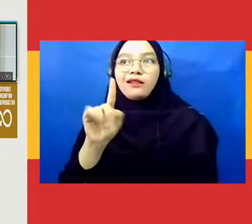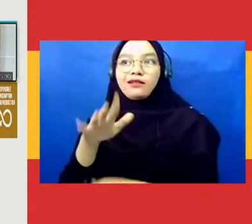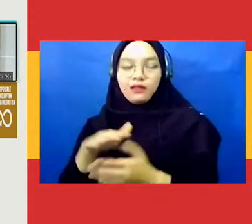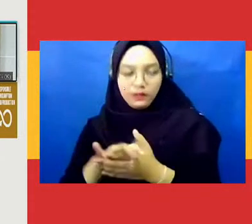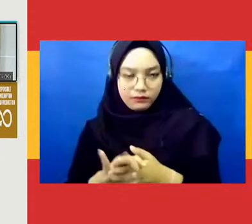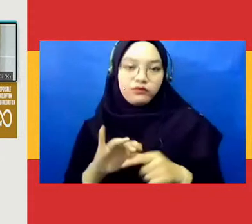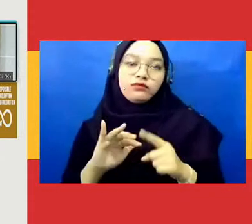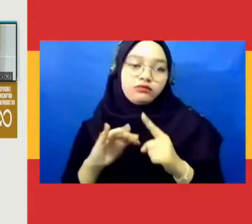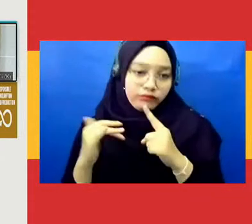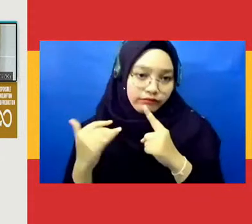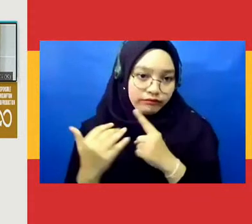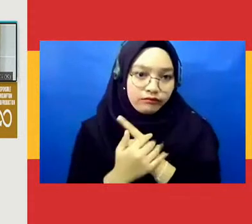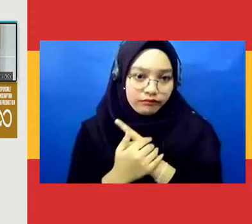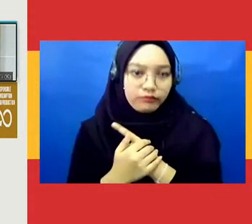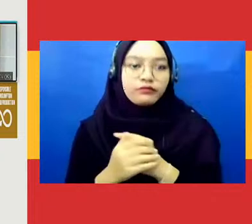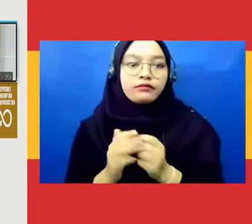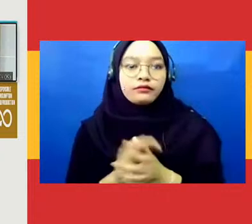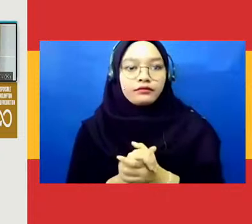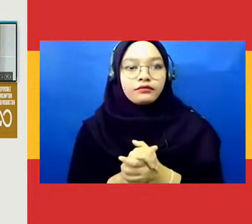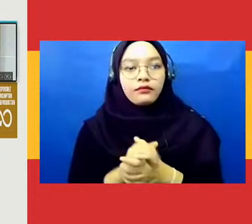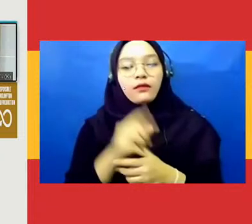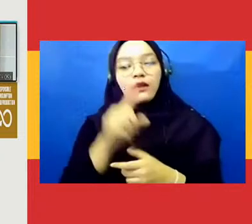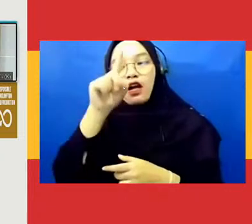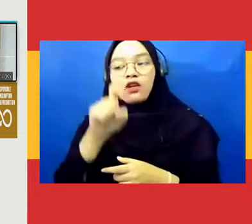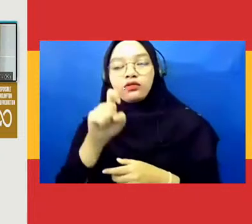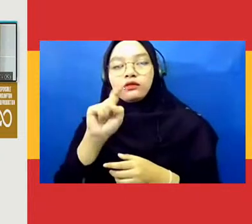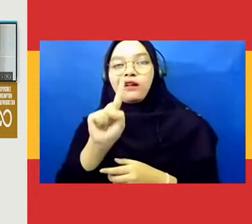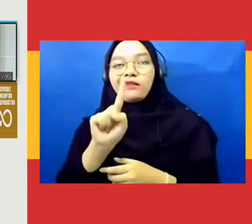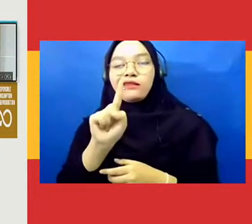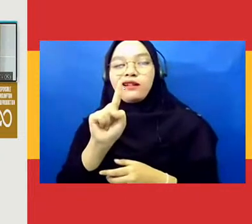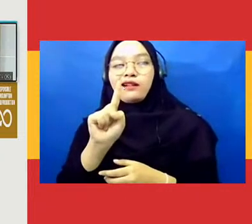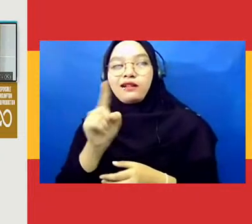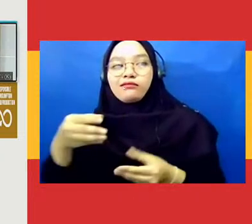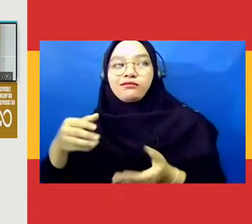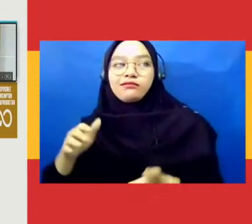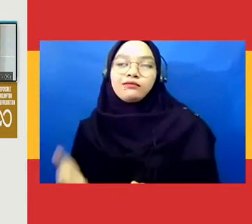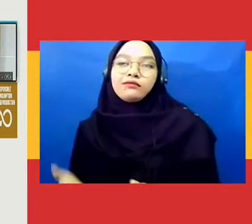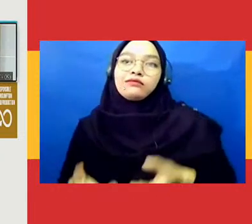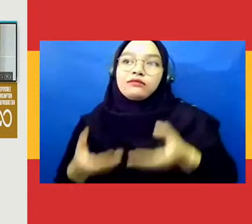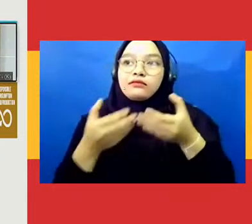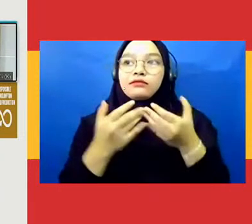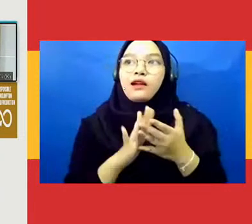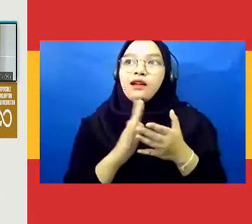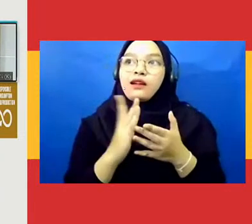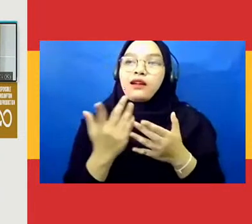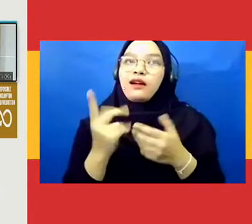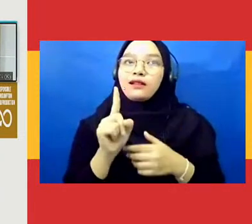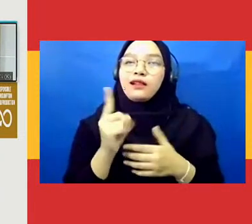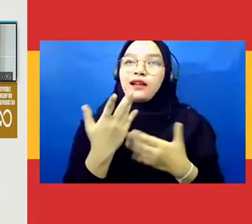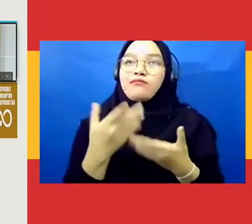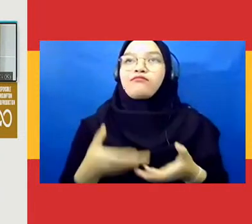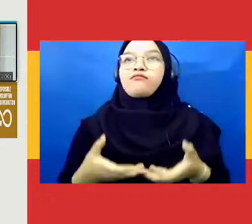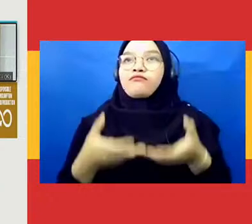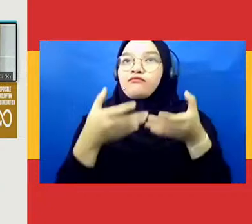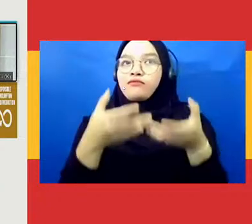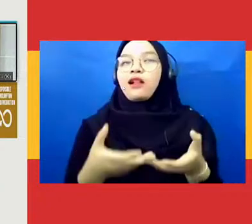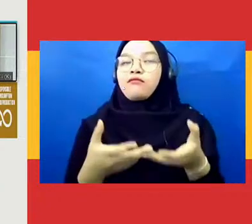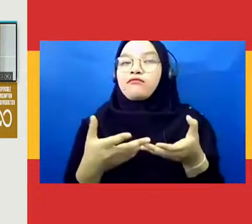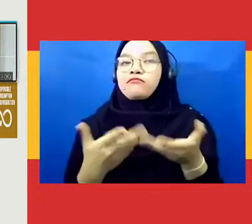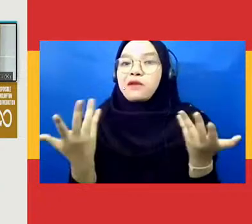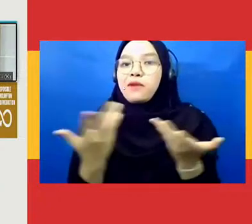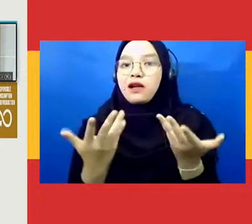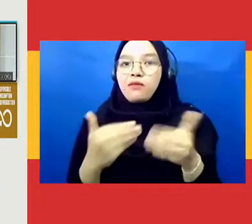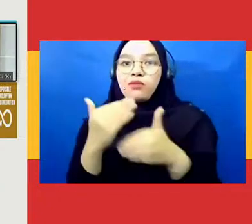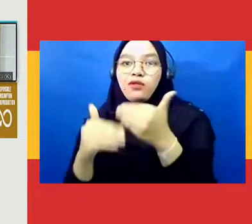society 5.0. Terus harus dibekali juga pada proses kita menjadi anak bangsa. Dan selanjutnya ada bagaimana